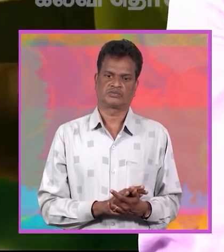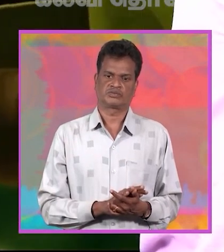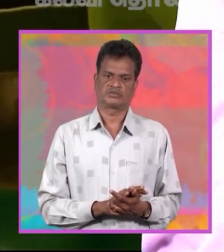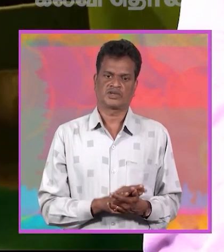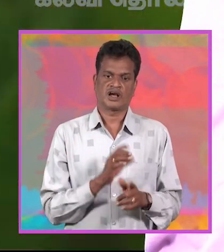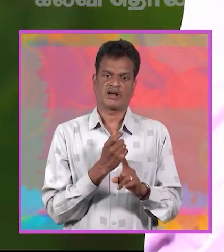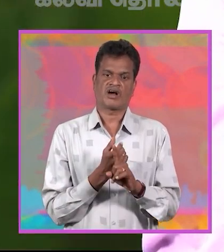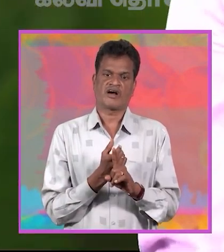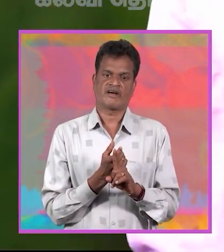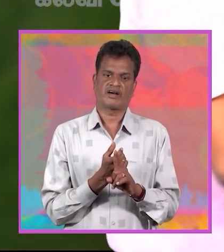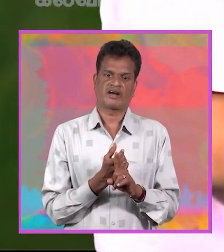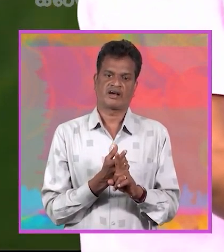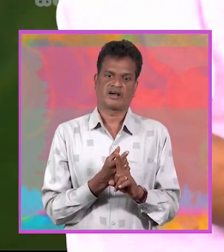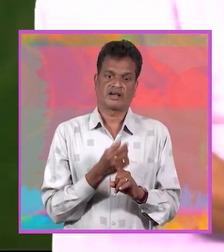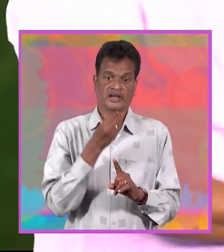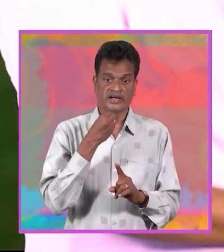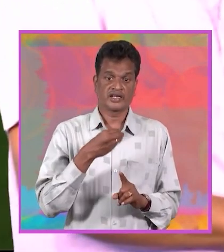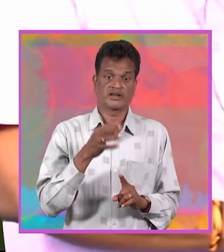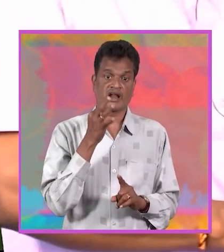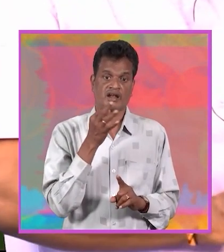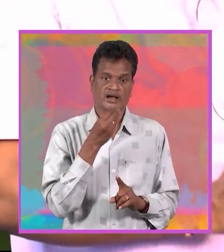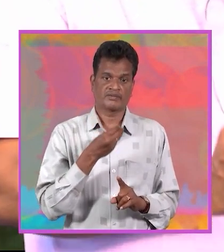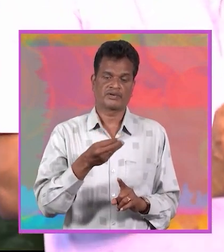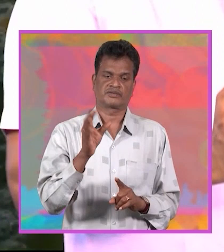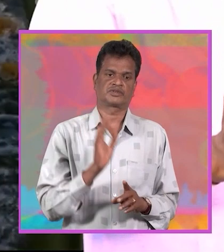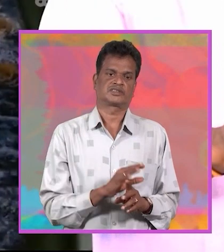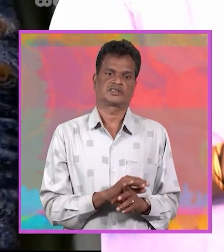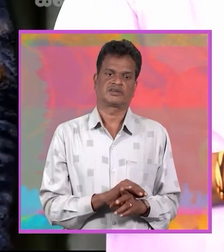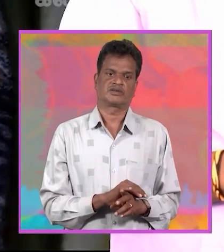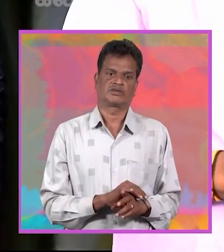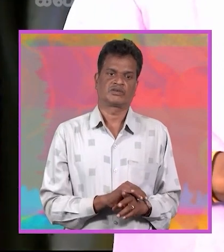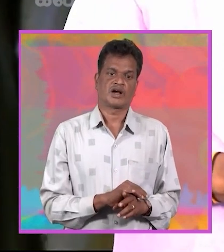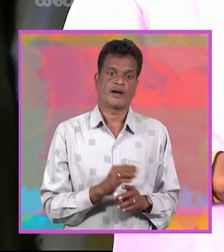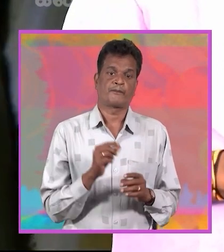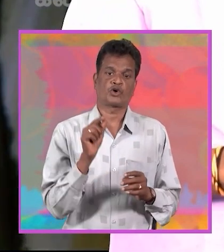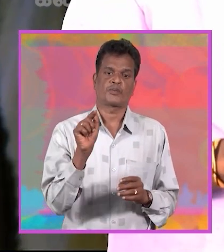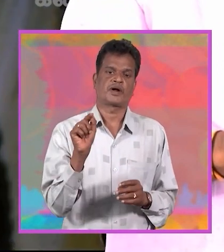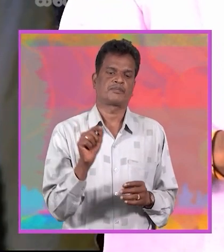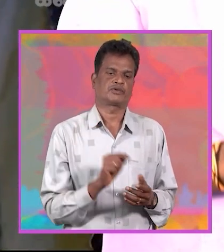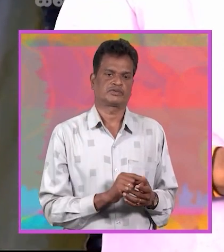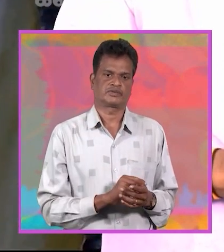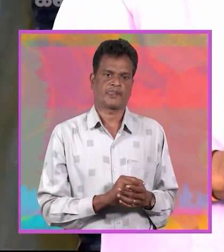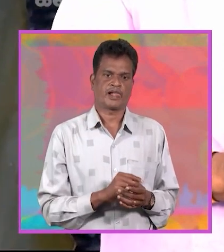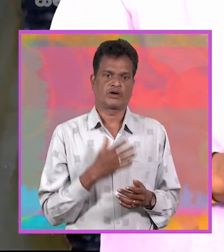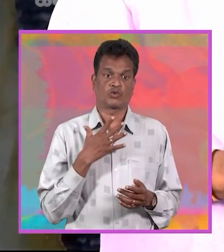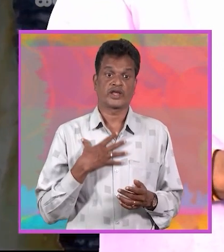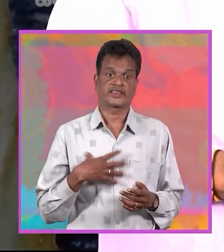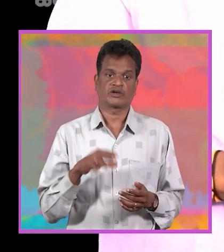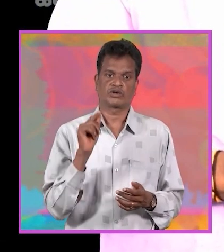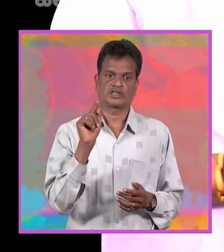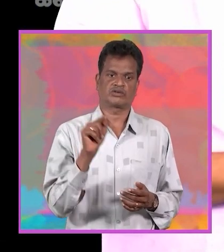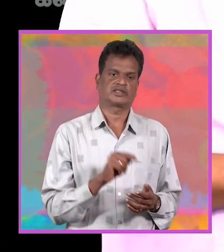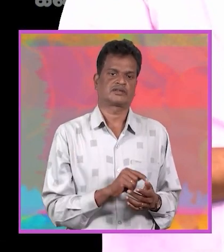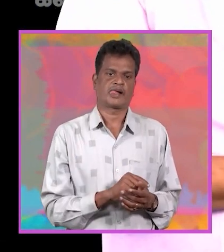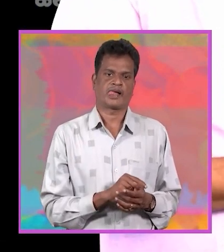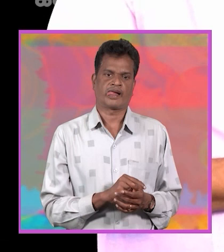காவியா இனிமையாக பேசுவாள். இனிமை என்பது ஒரு பண்பு சொல், குணத்தை உணர்த்தக்கூடியது, அதனால்